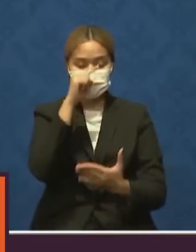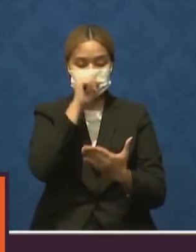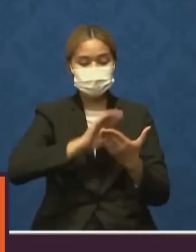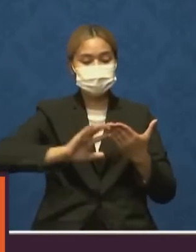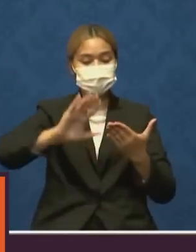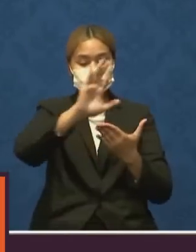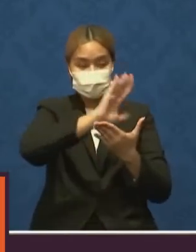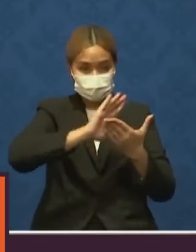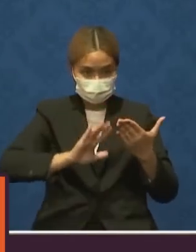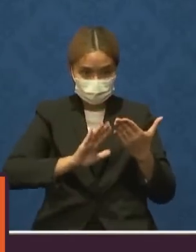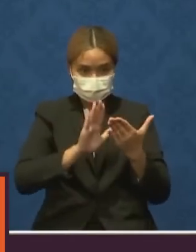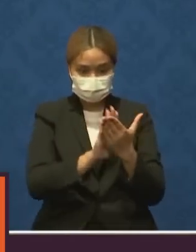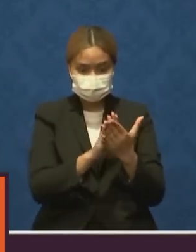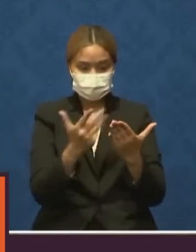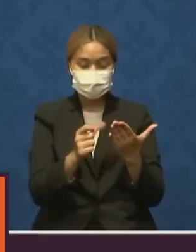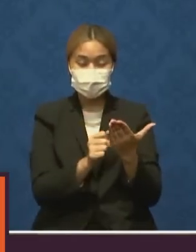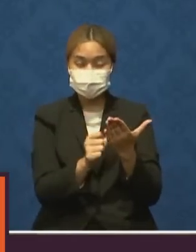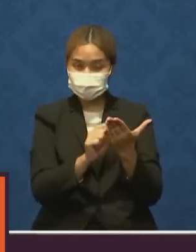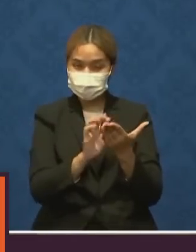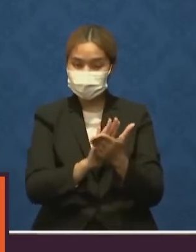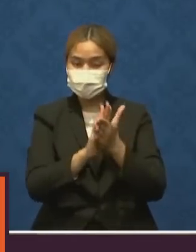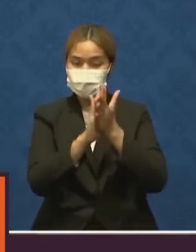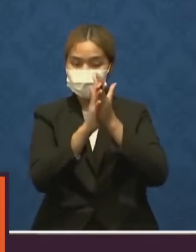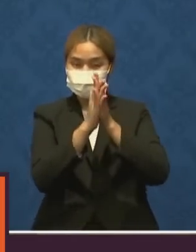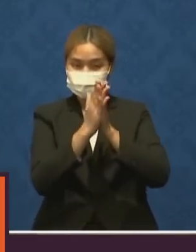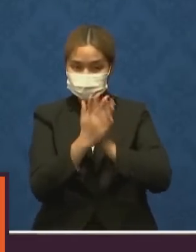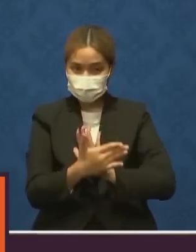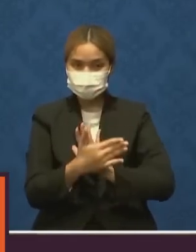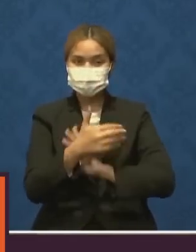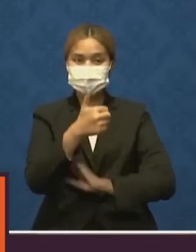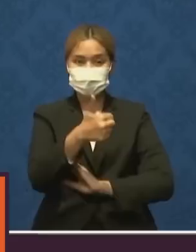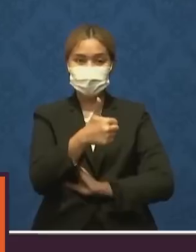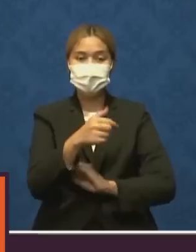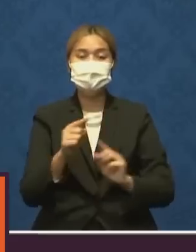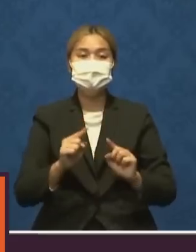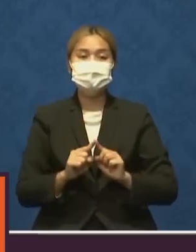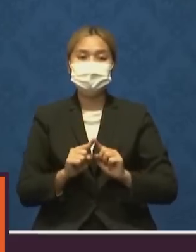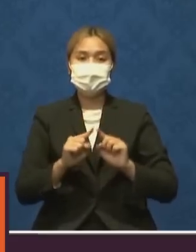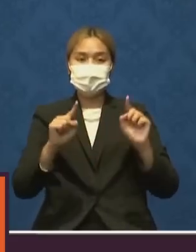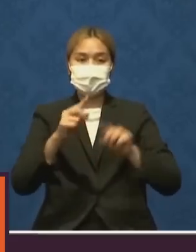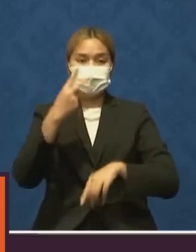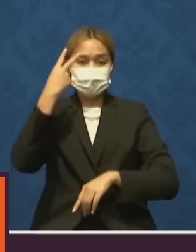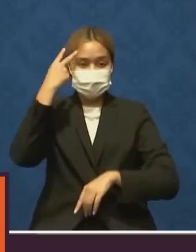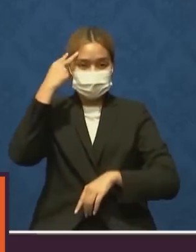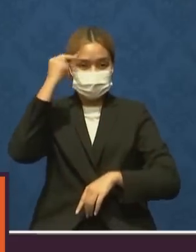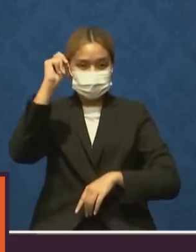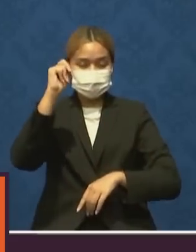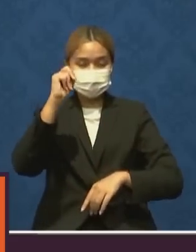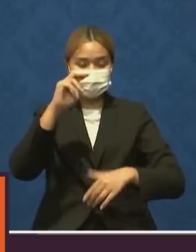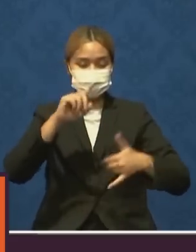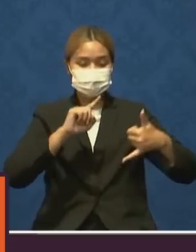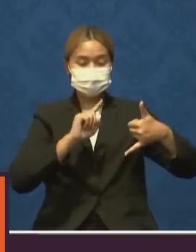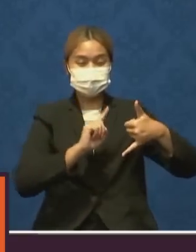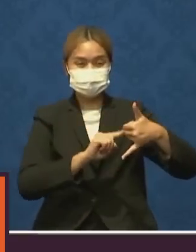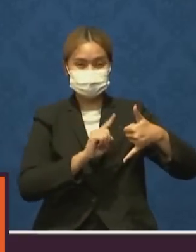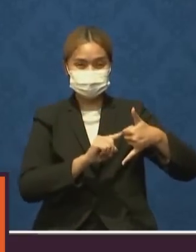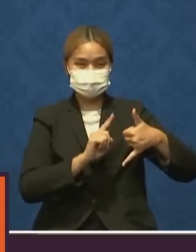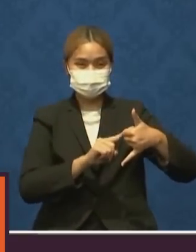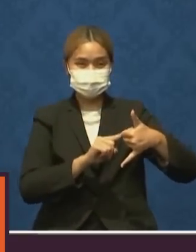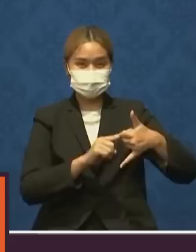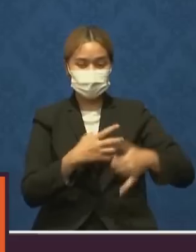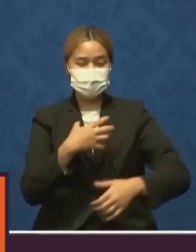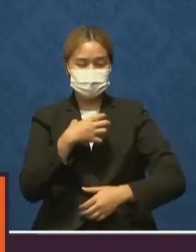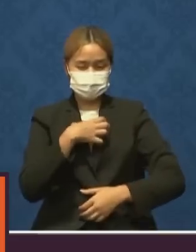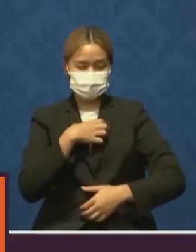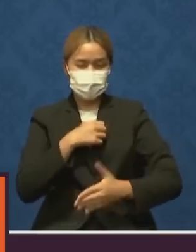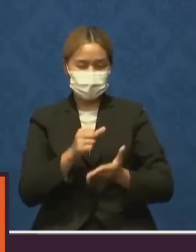เพรยไมไดทำสัญญาซอขายไฟาไว้แต่รฐบาลผู้หประยตการทชดเจนมากครัวาต้กจะน